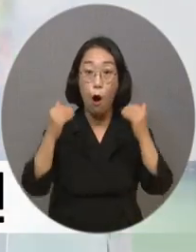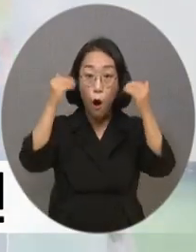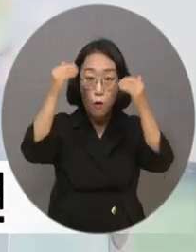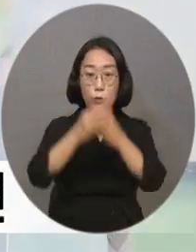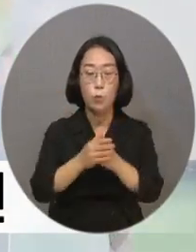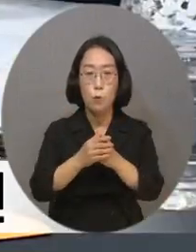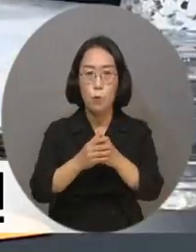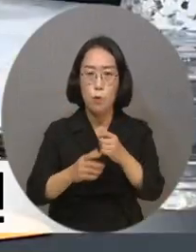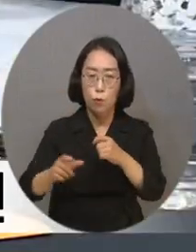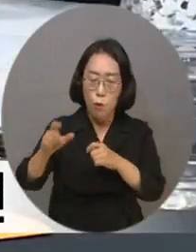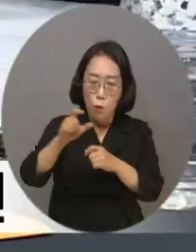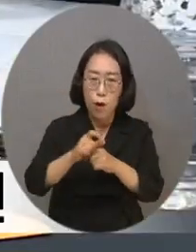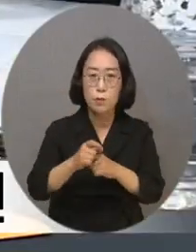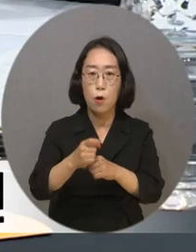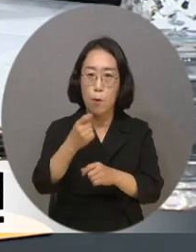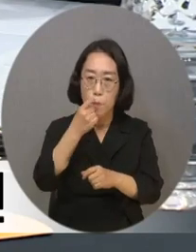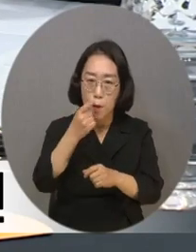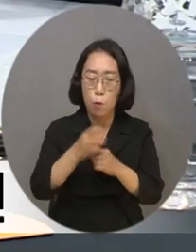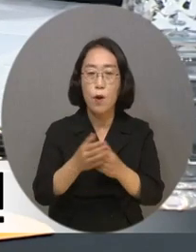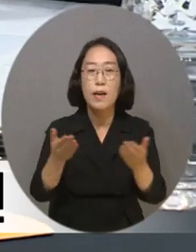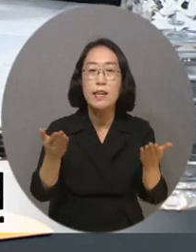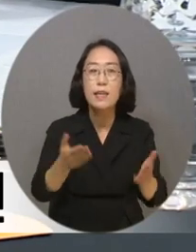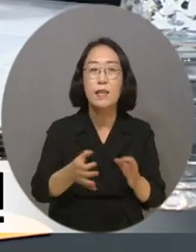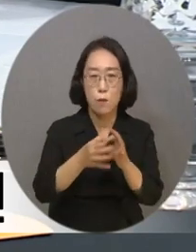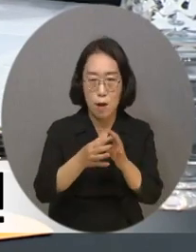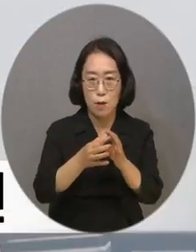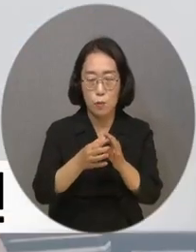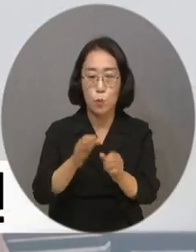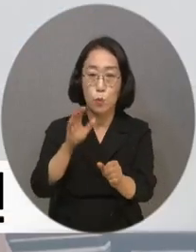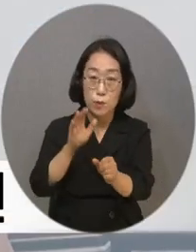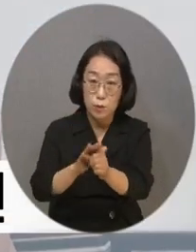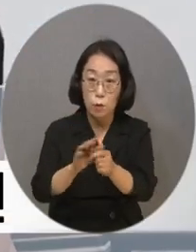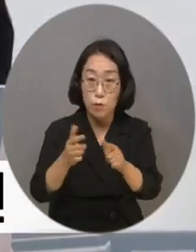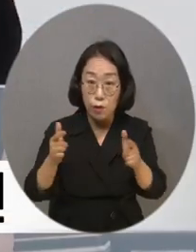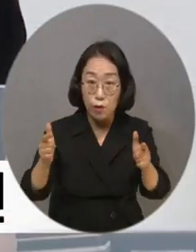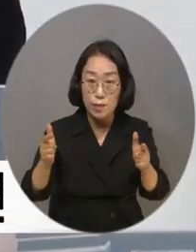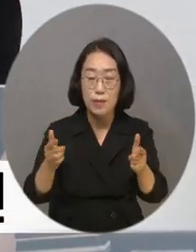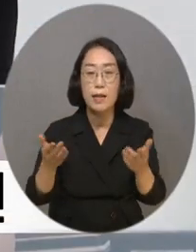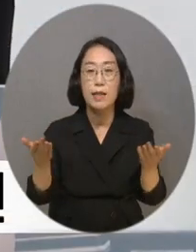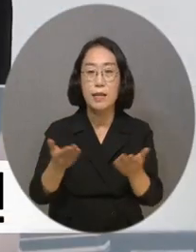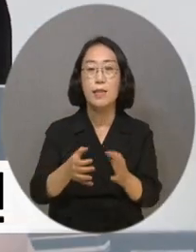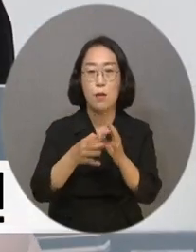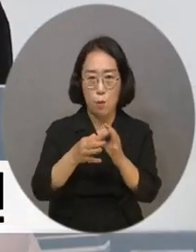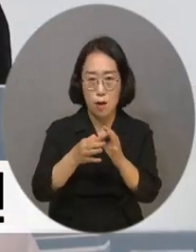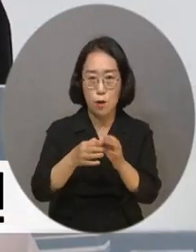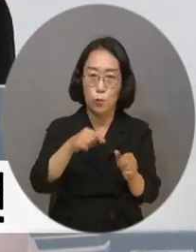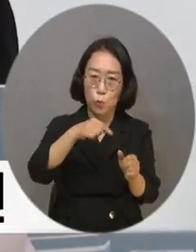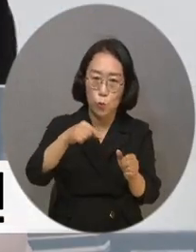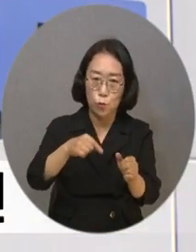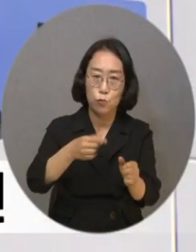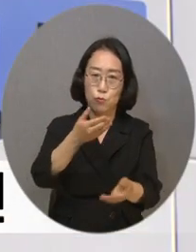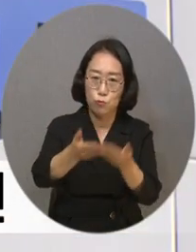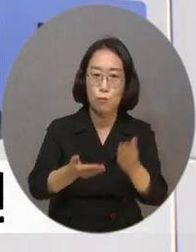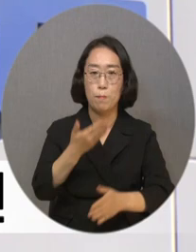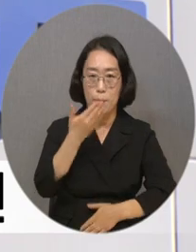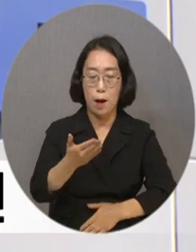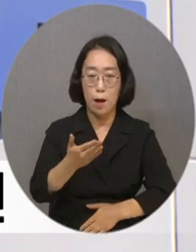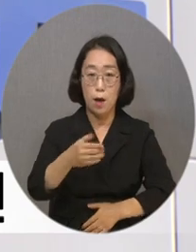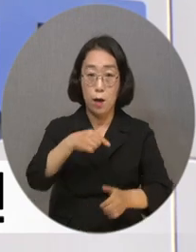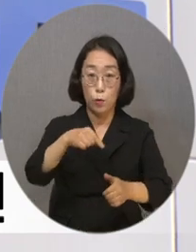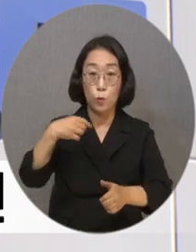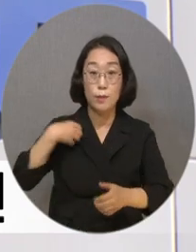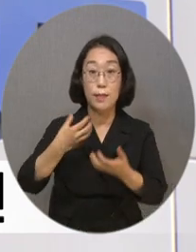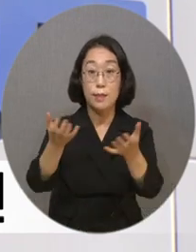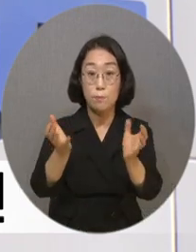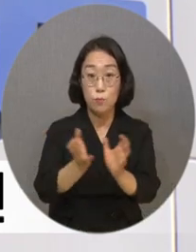이후 성인도, 진로상담, 진로체험과 취업지원 등 성인 진로교육을 제공받을 수 있게 됩니다. 교육부는 이